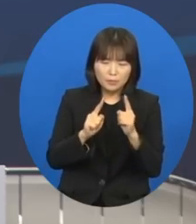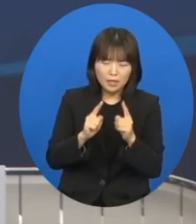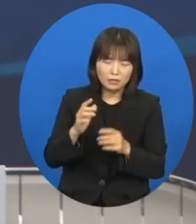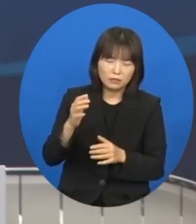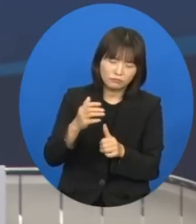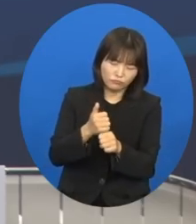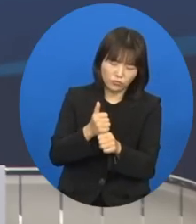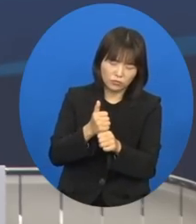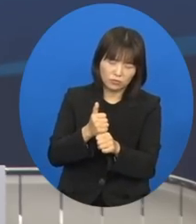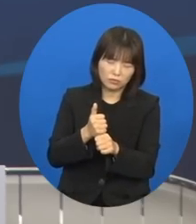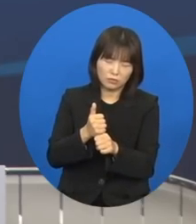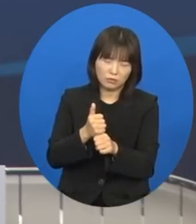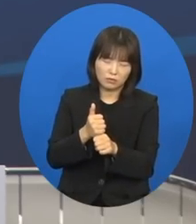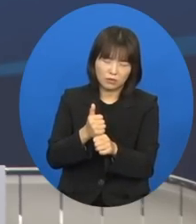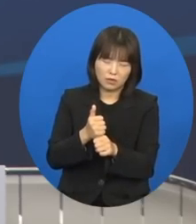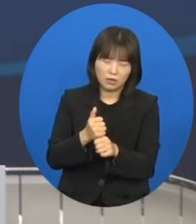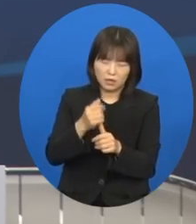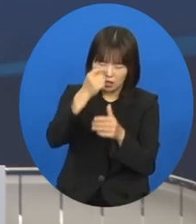칩니다.